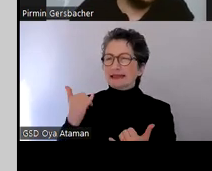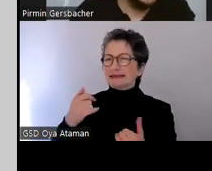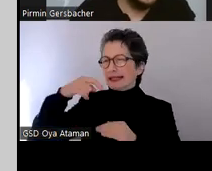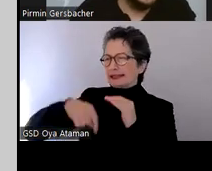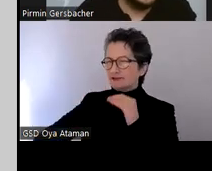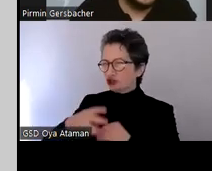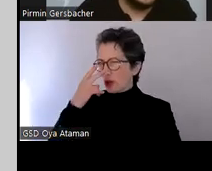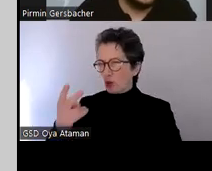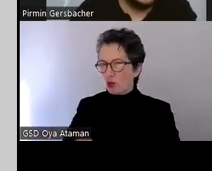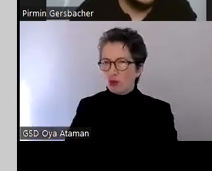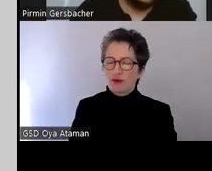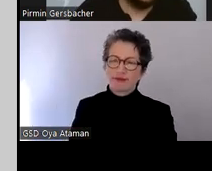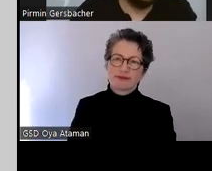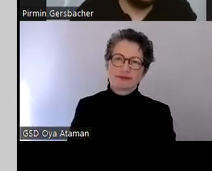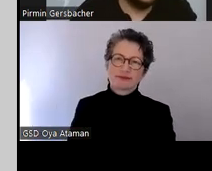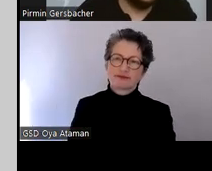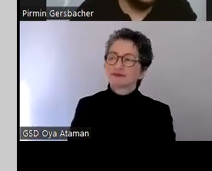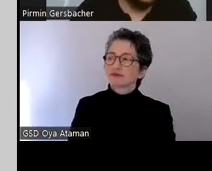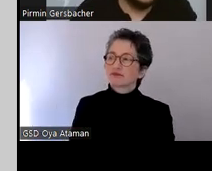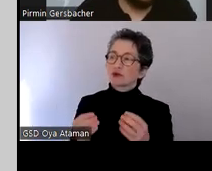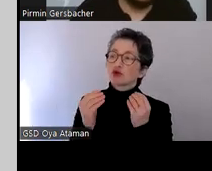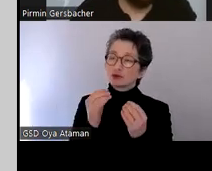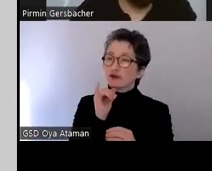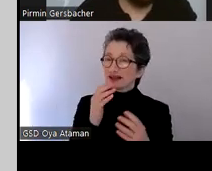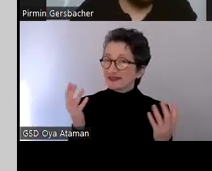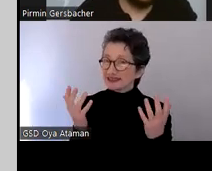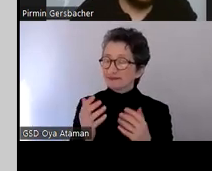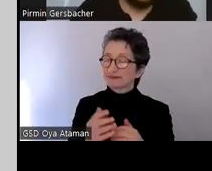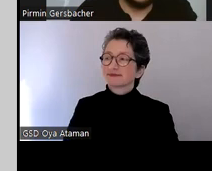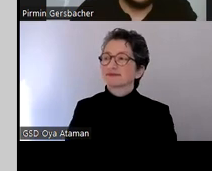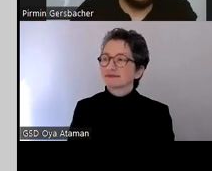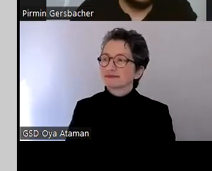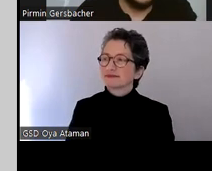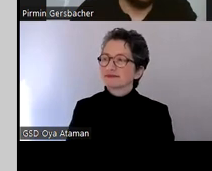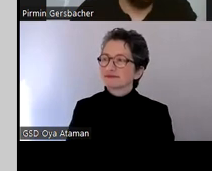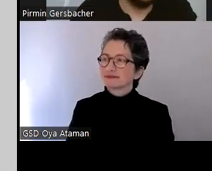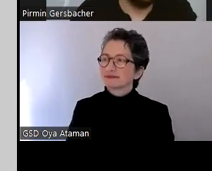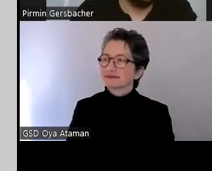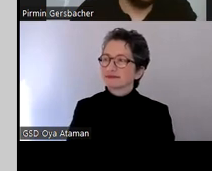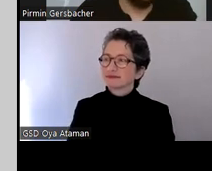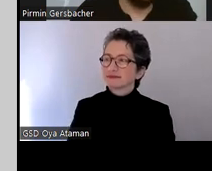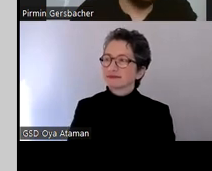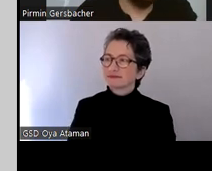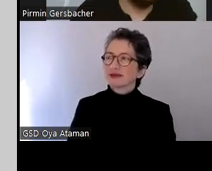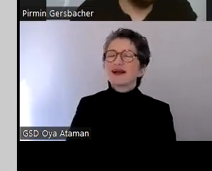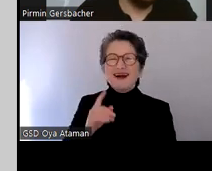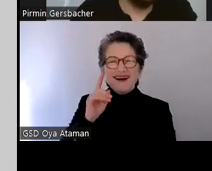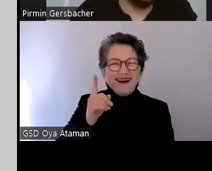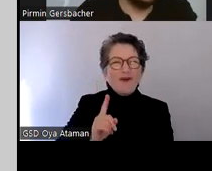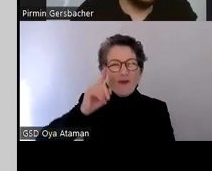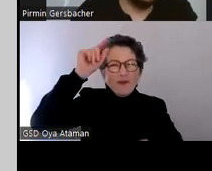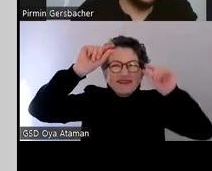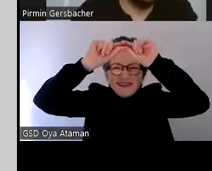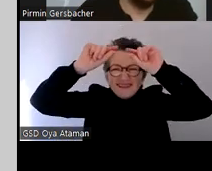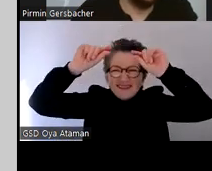größer, dann ist es ein ganz typischer Fehler. Wir haben hier oben so im Header so verschiedene Social Media Icons,